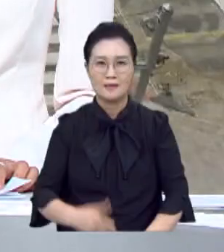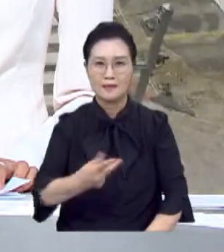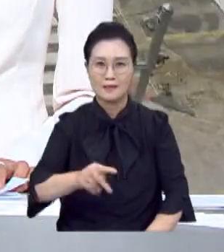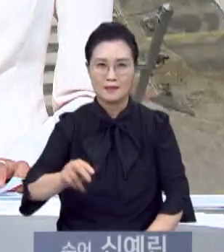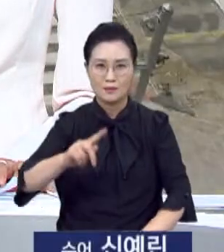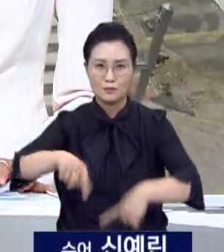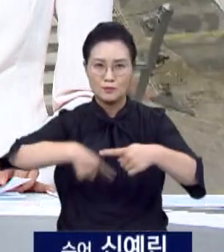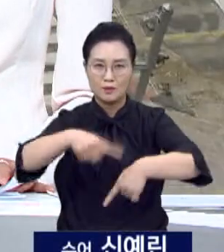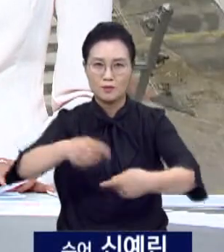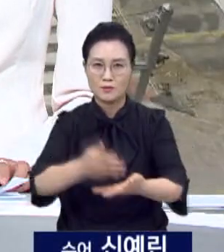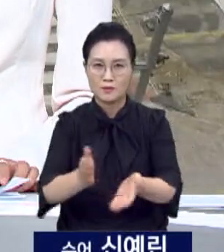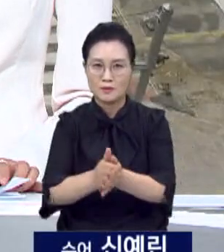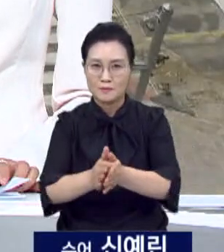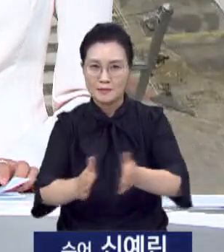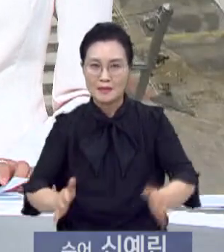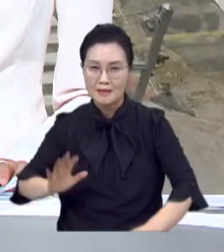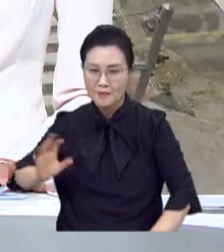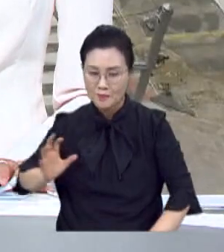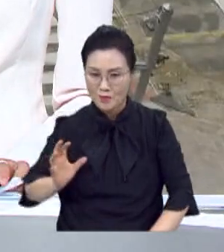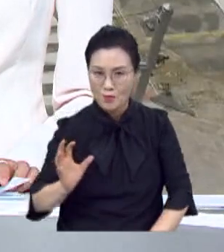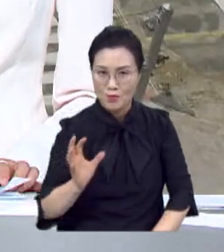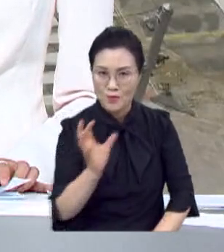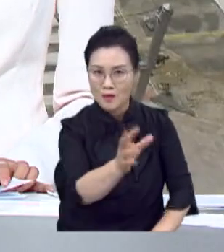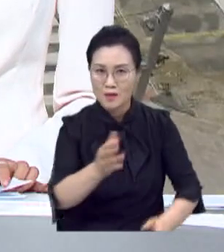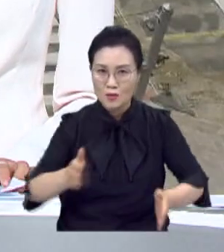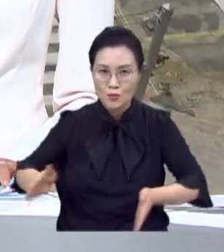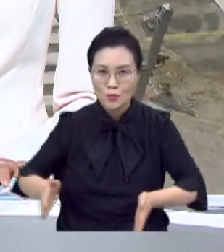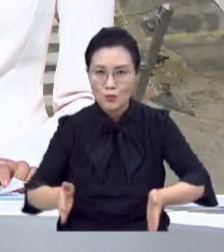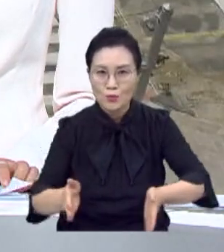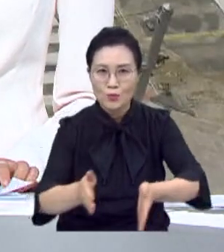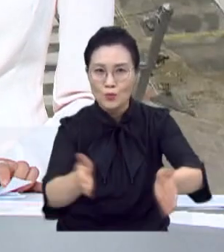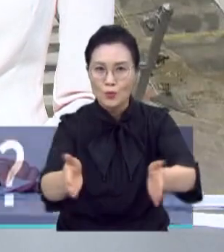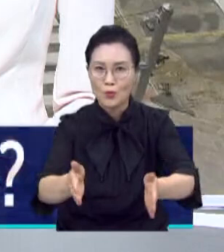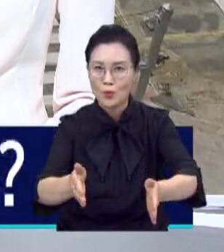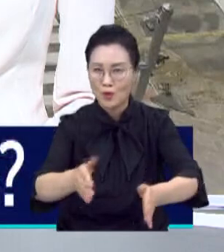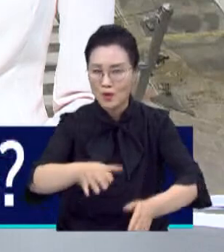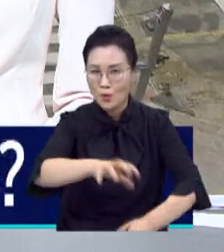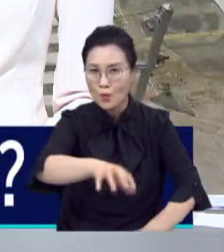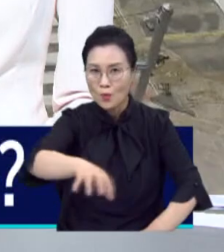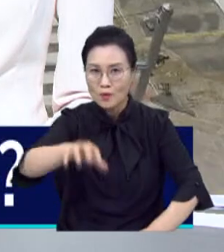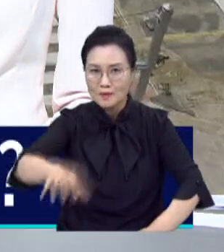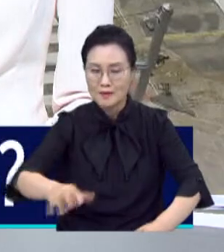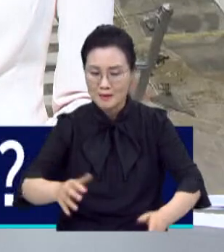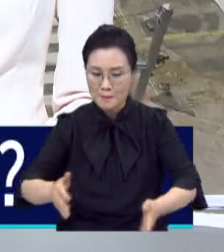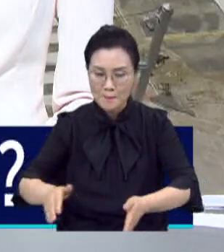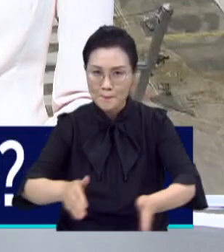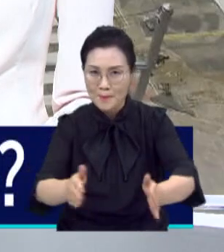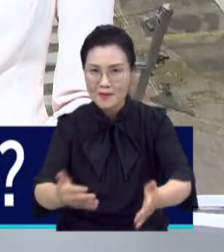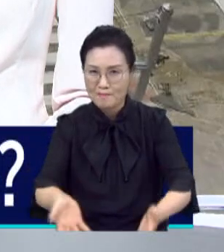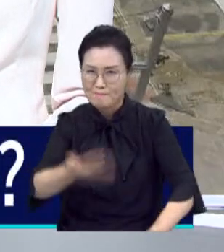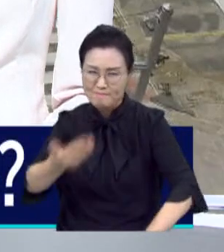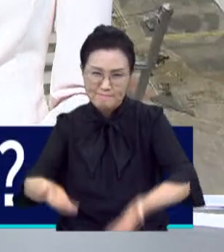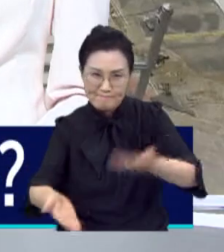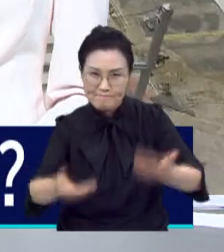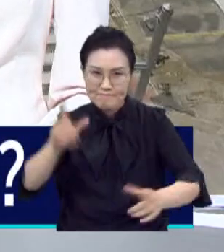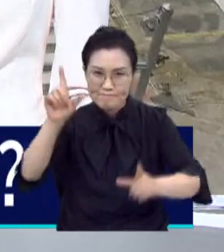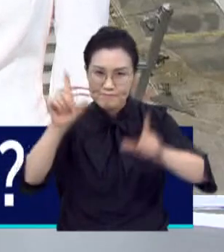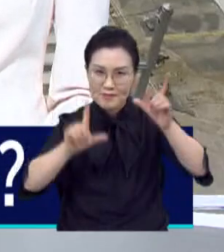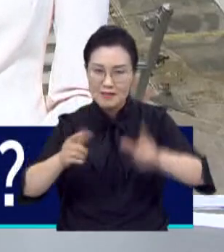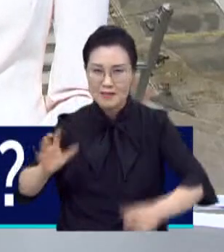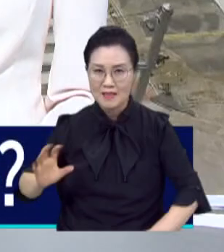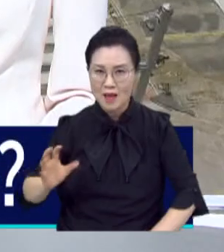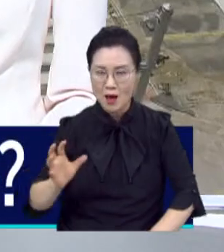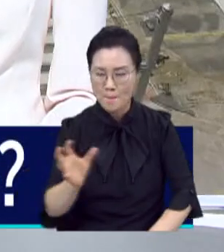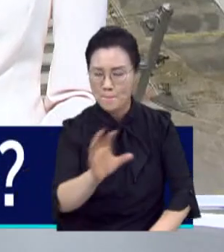KNN 뉴스를 시작합니다. 태풍 힌남노가 지나간 지역의 해안도로 곳곳은 아스팔트가 뜯겨나가는 등 처참한 모습이었는데요. 네,